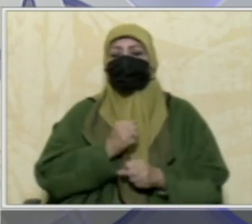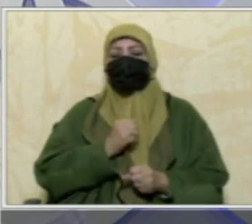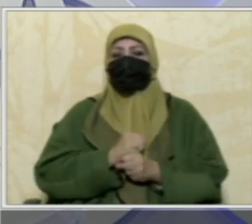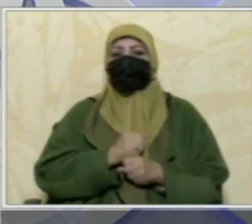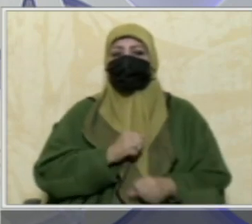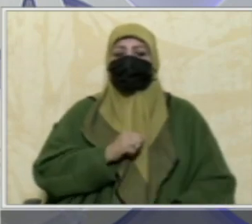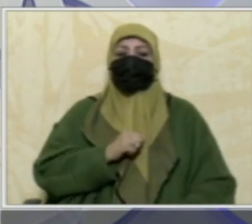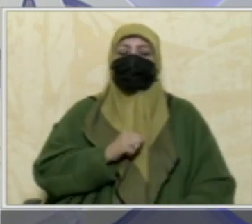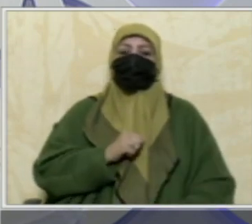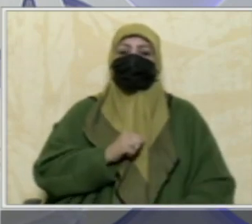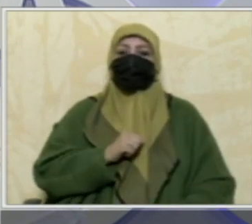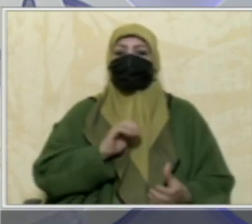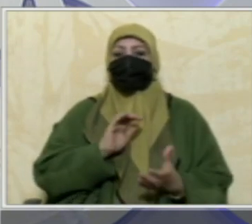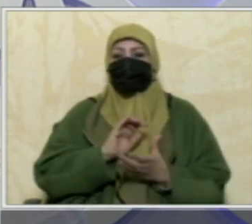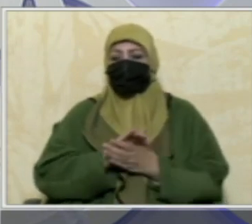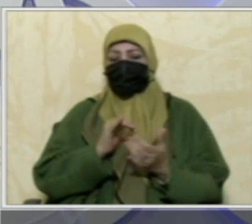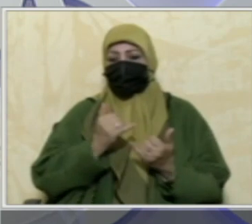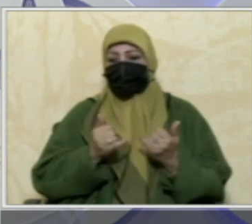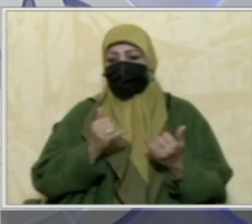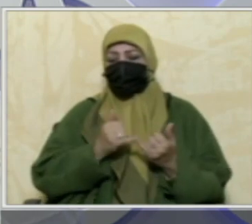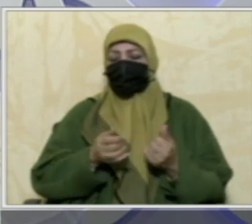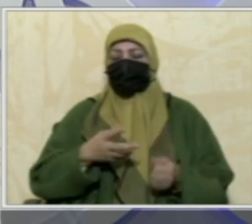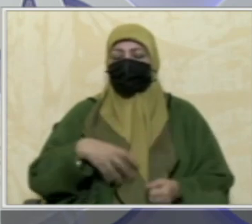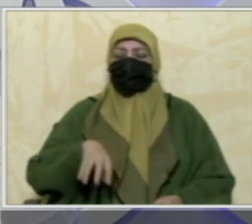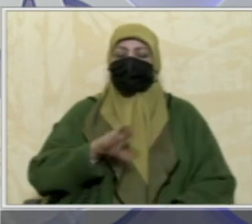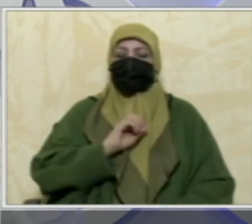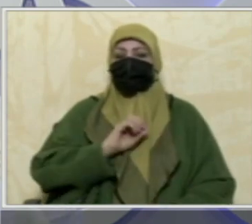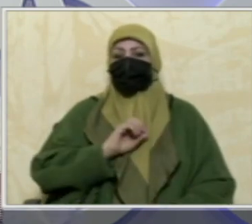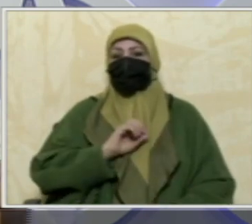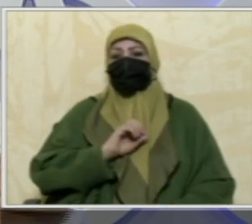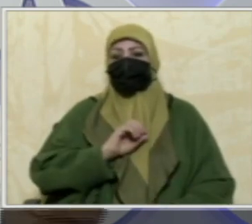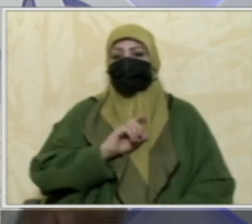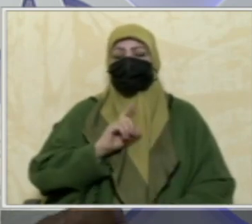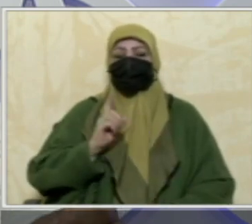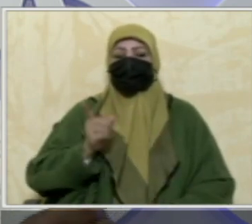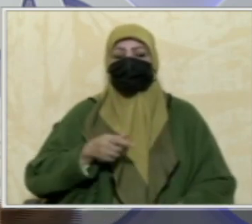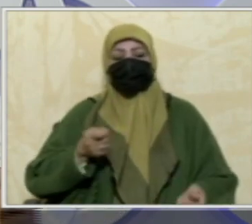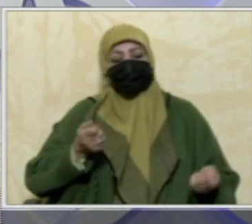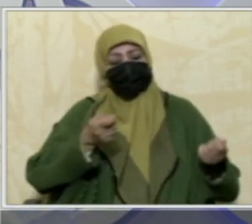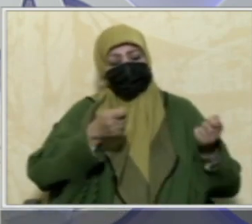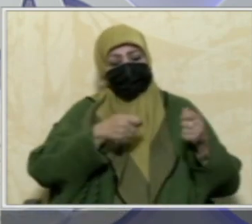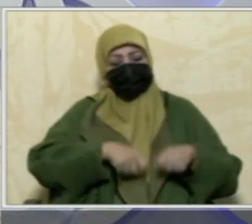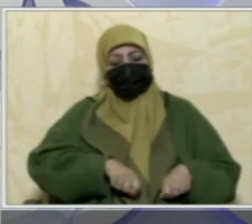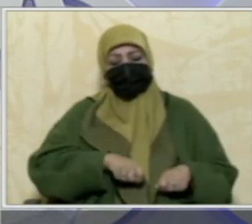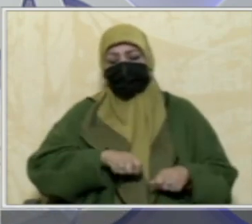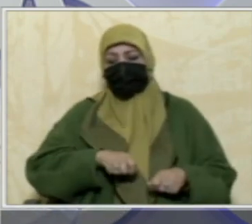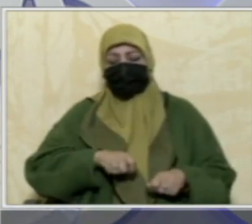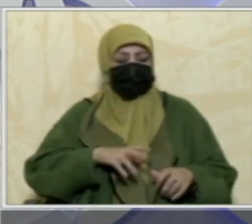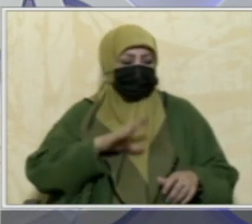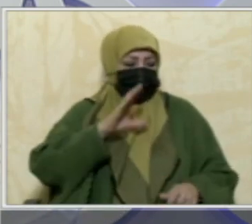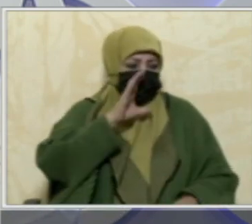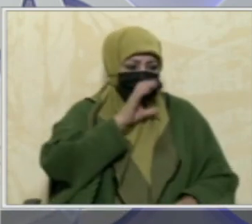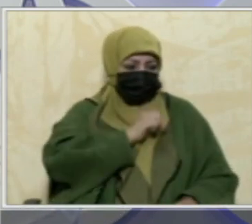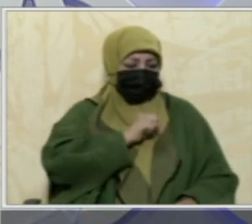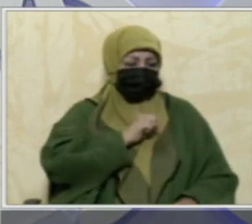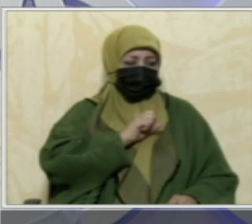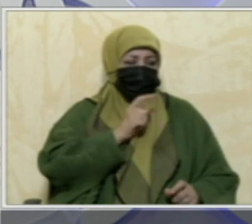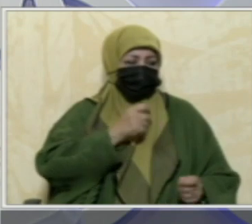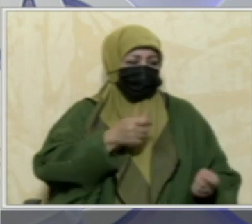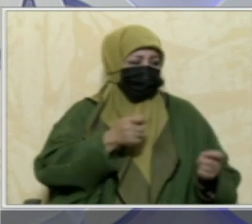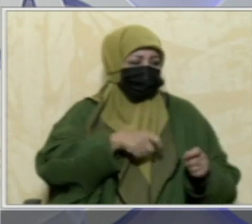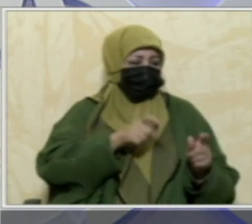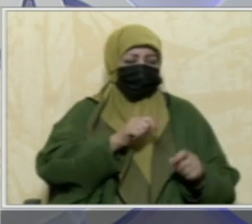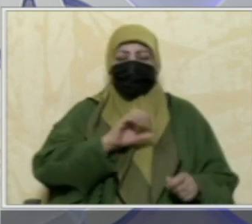يعني لا باس ان يجمعوا له مالا ولو بالسريه ويعطوا لي فلوس ويقولوا له هذه هبه لك واصبح